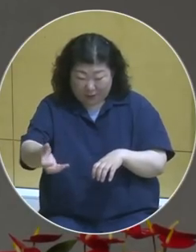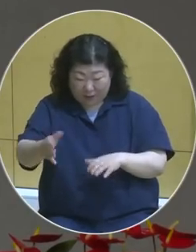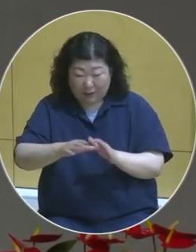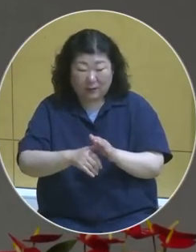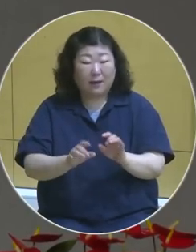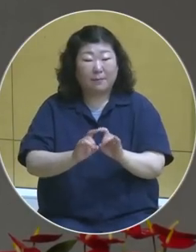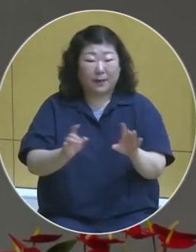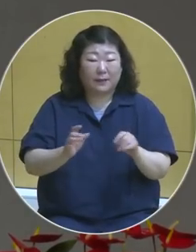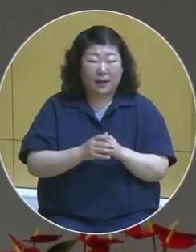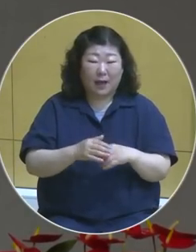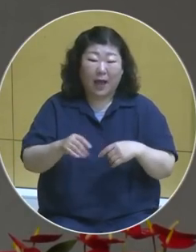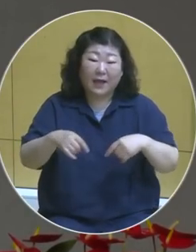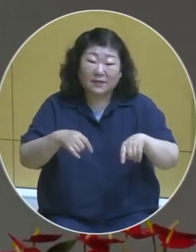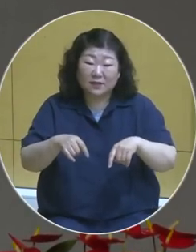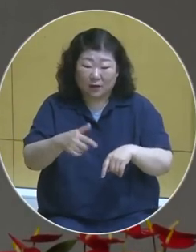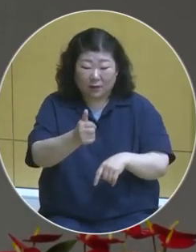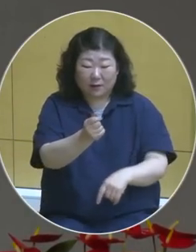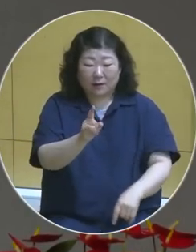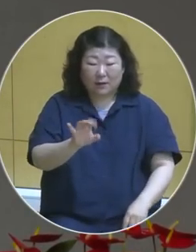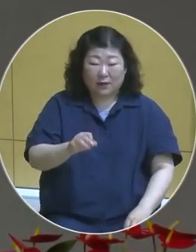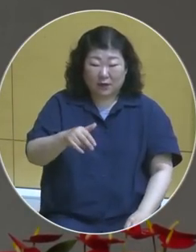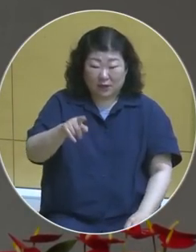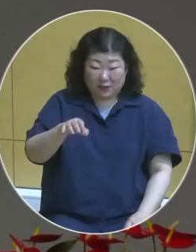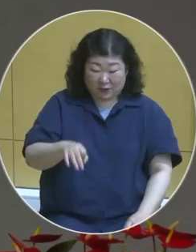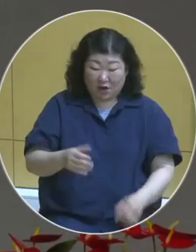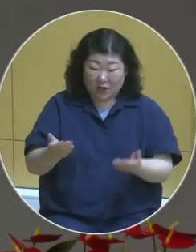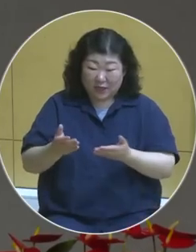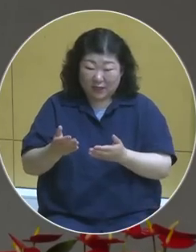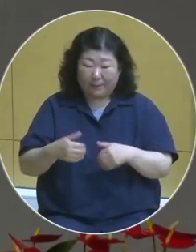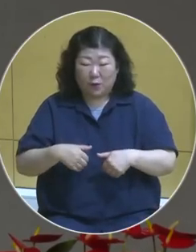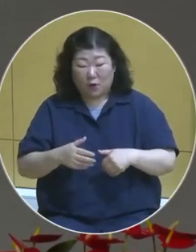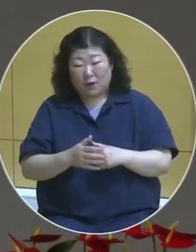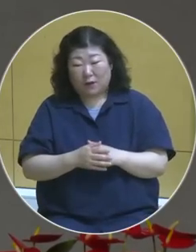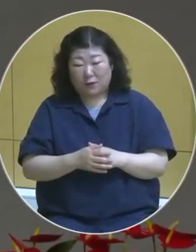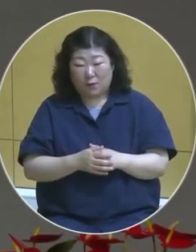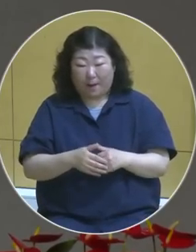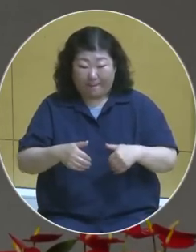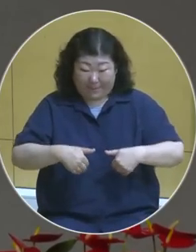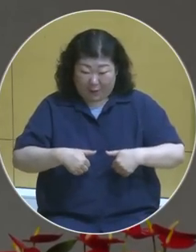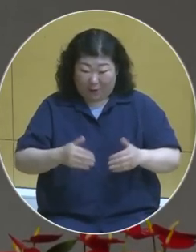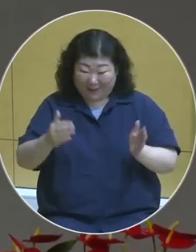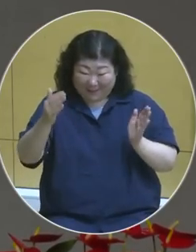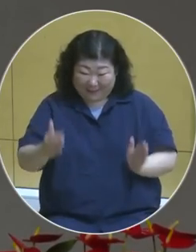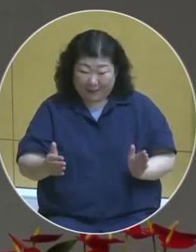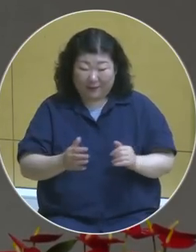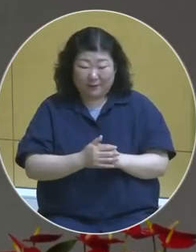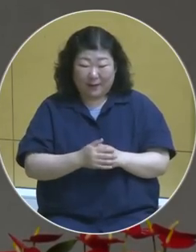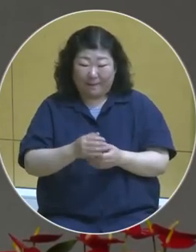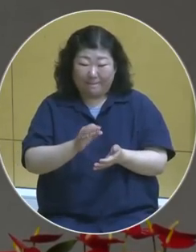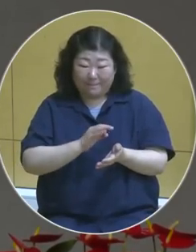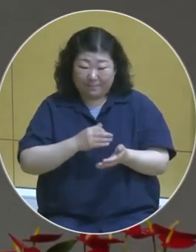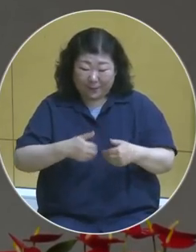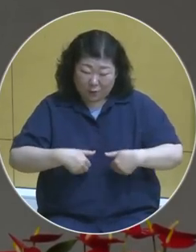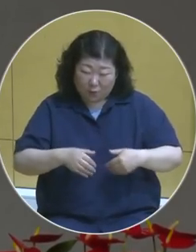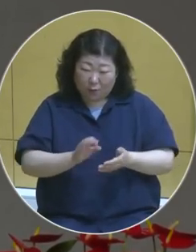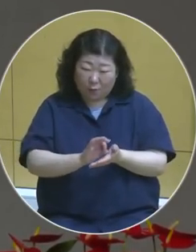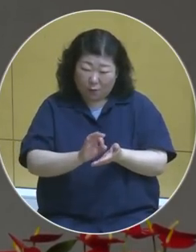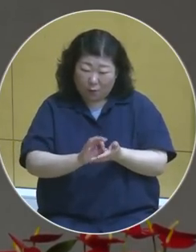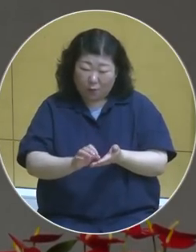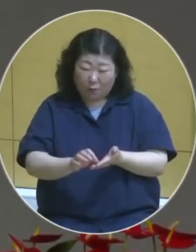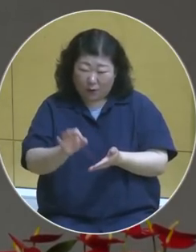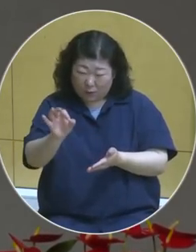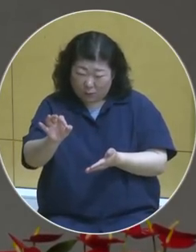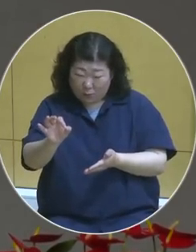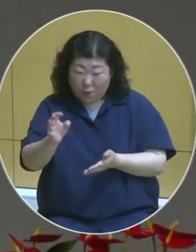없습니다. 그리고 필요한 기간, 소요되는 예산, 그리고 사람의 수, 이런